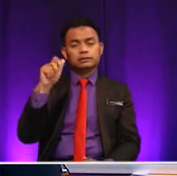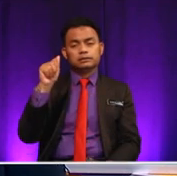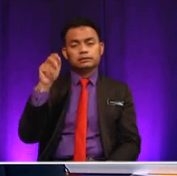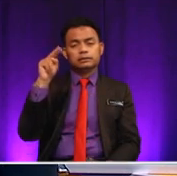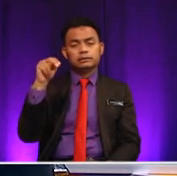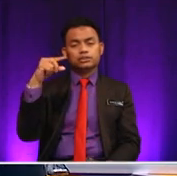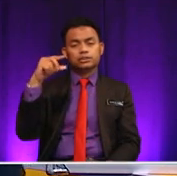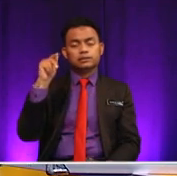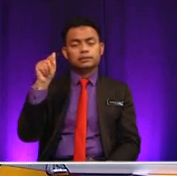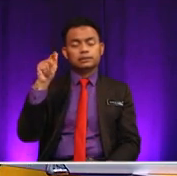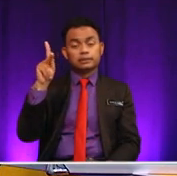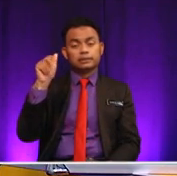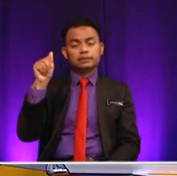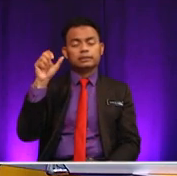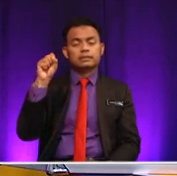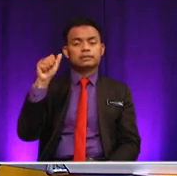adalah